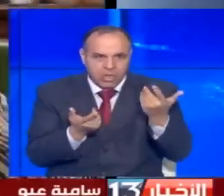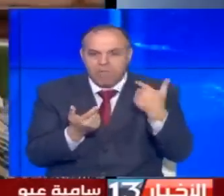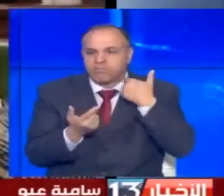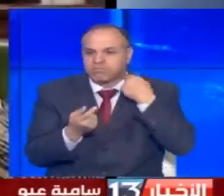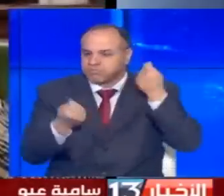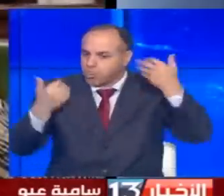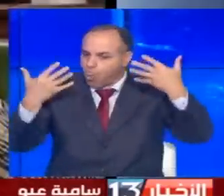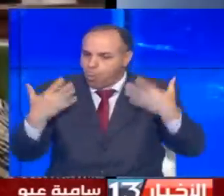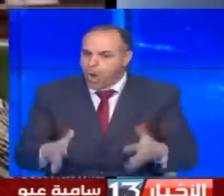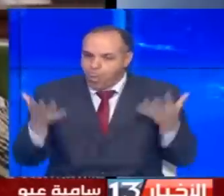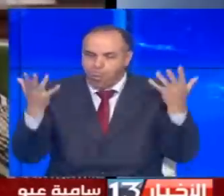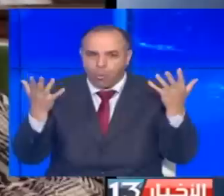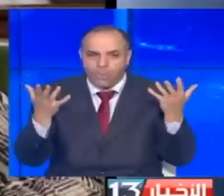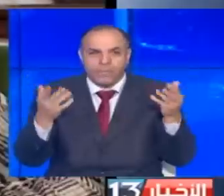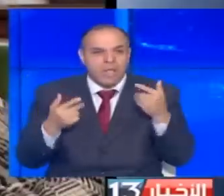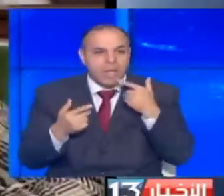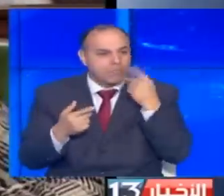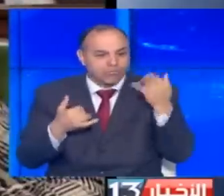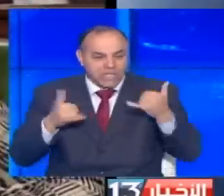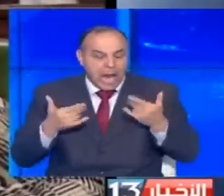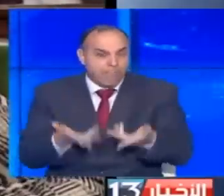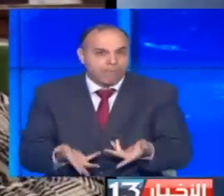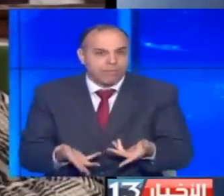كبيره مجلسكم